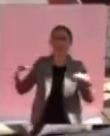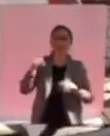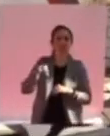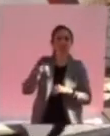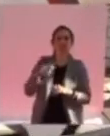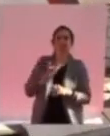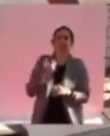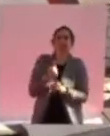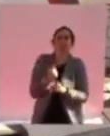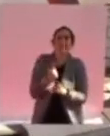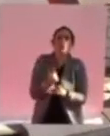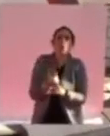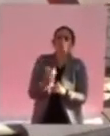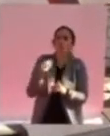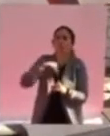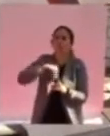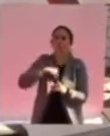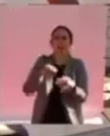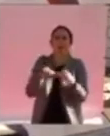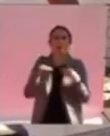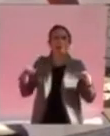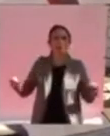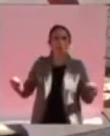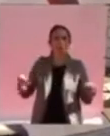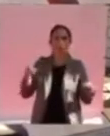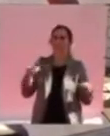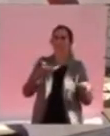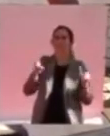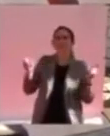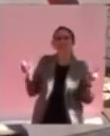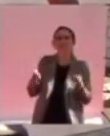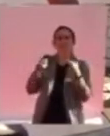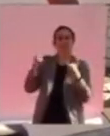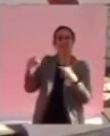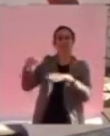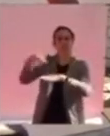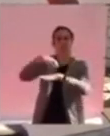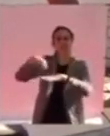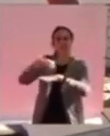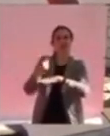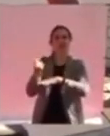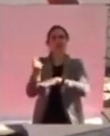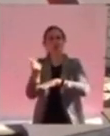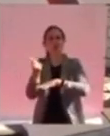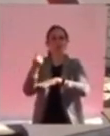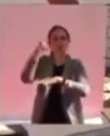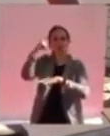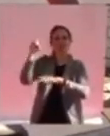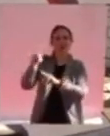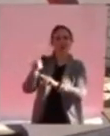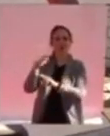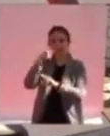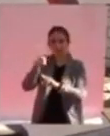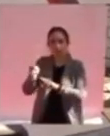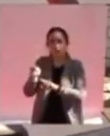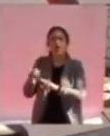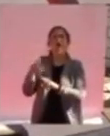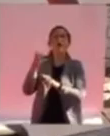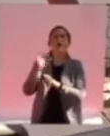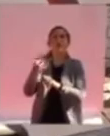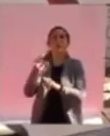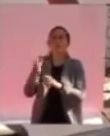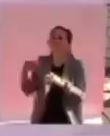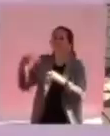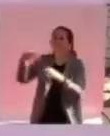vincoli del ministero dell'economia e della finanza hanno stretto in una morsa la contrattazione integrativa